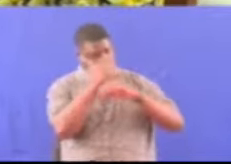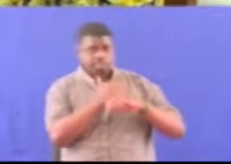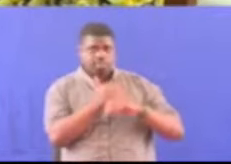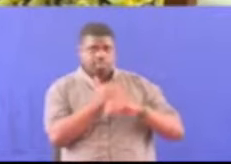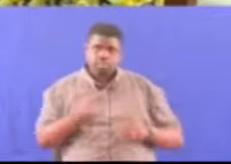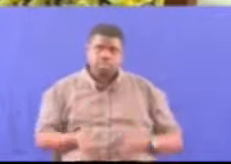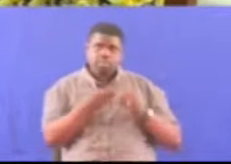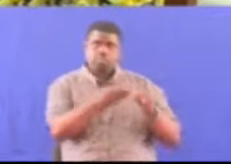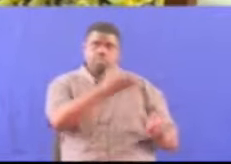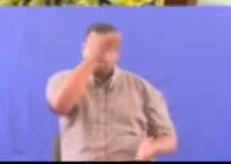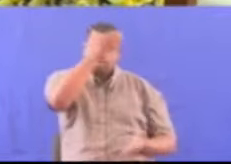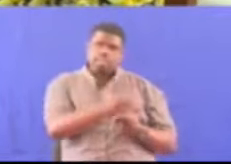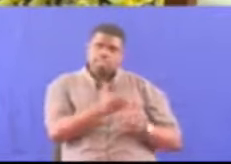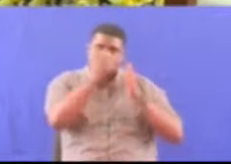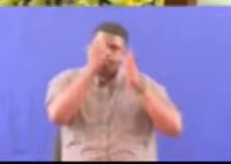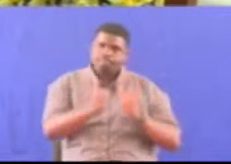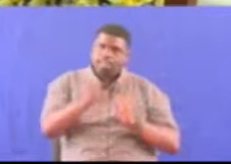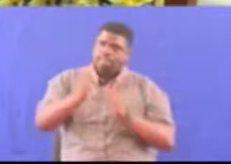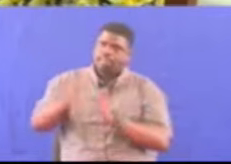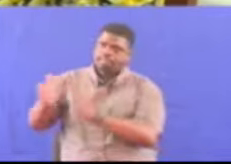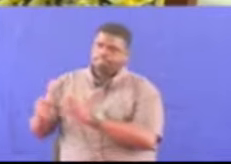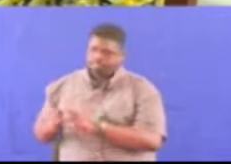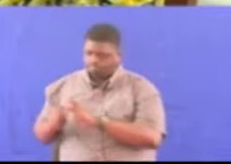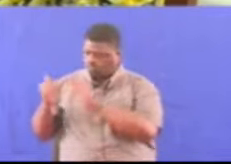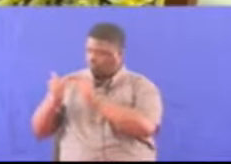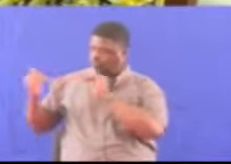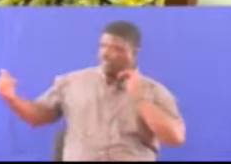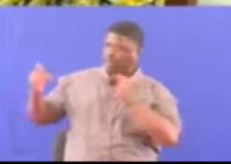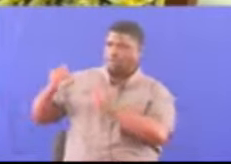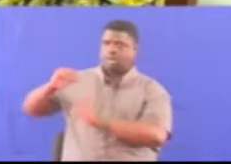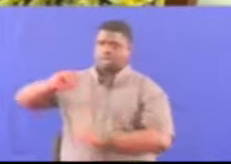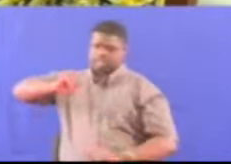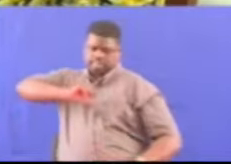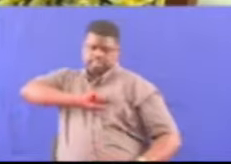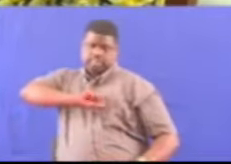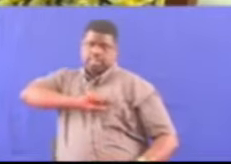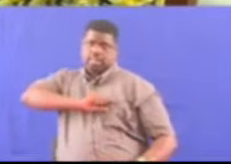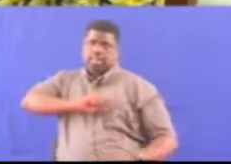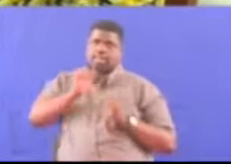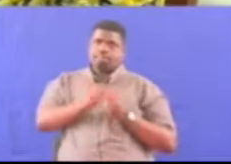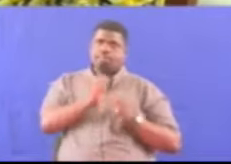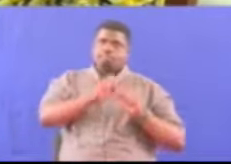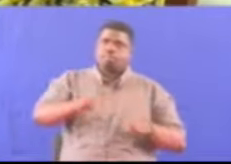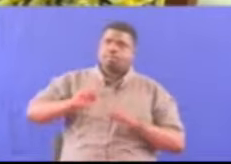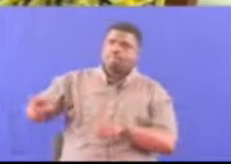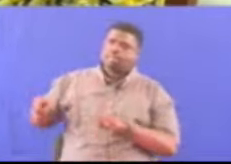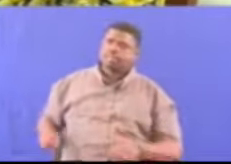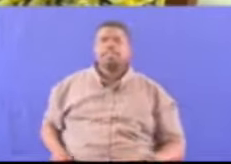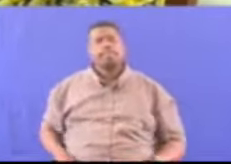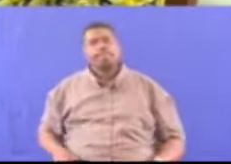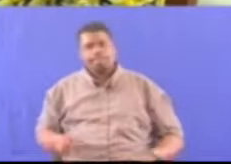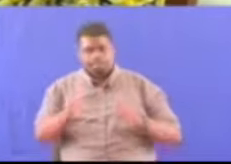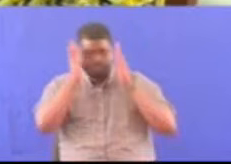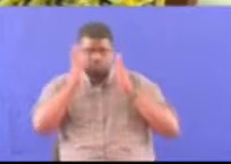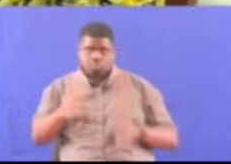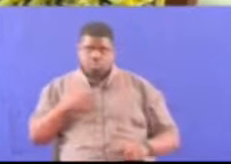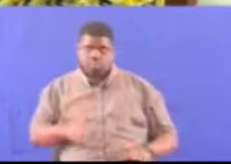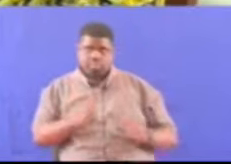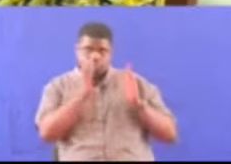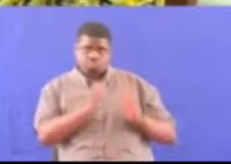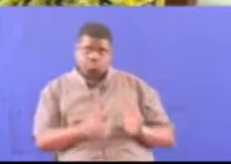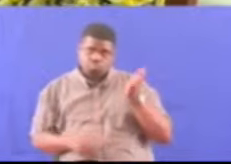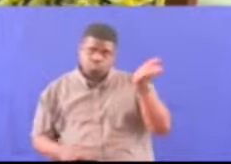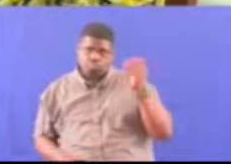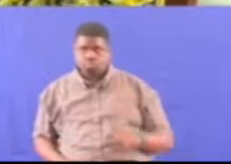za binadamu, usawa wa jinsia na kadhalika. Mheshimiwa Waziri Mkuu na Mheshimiwa Spika, Rais wa